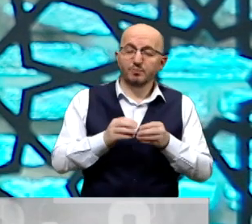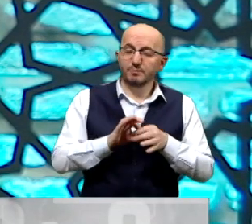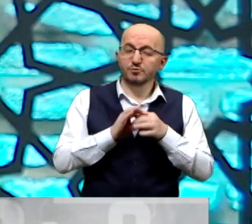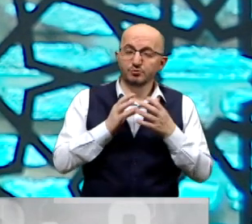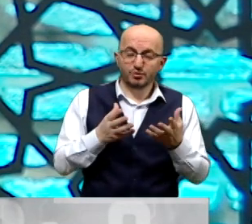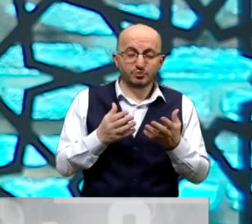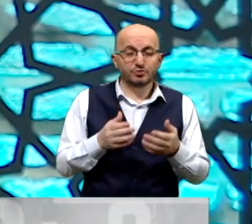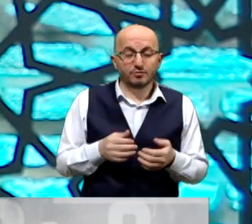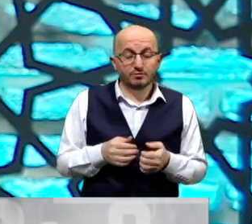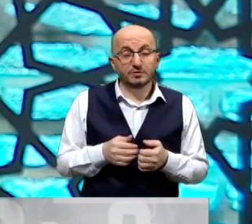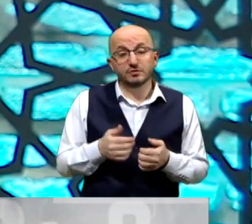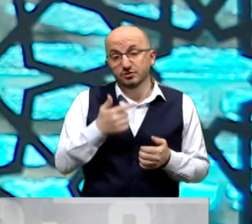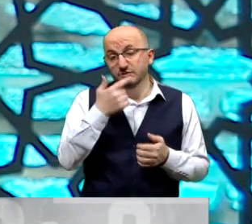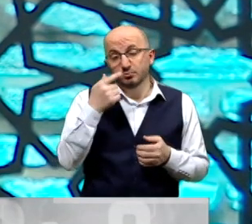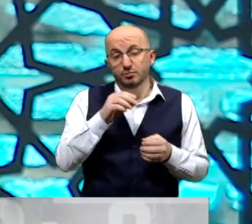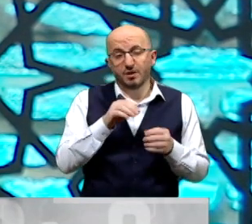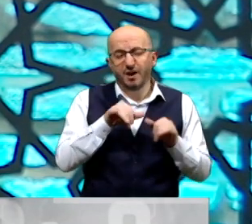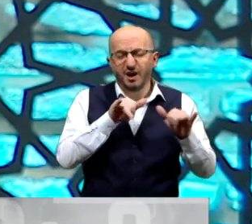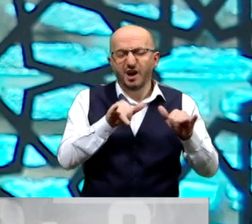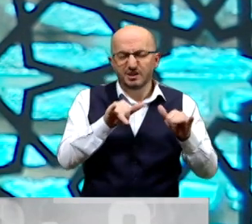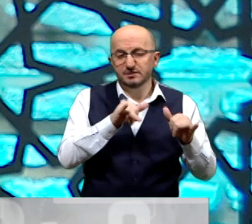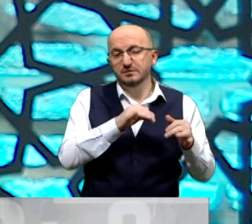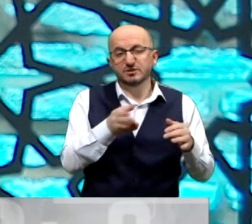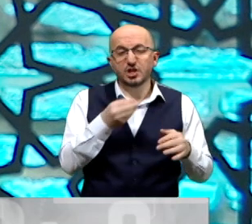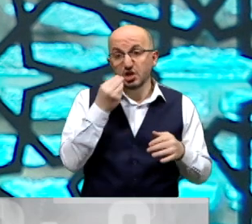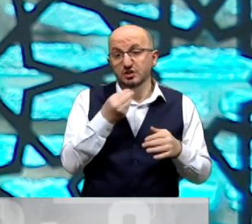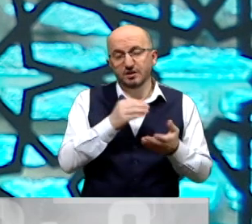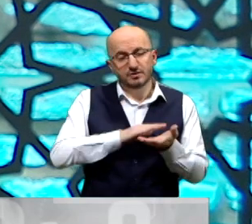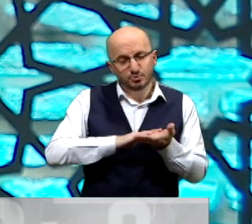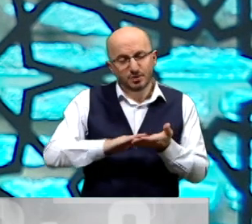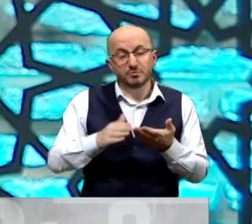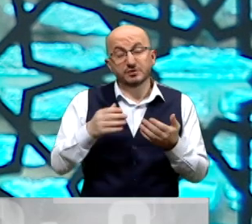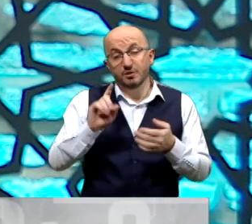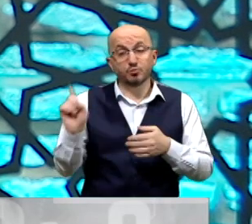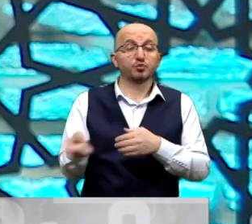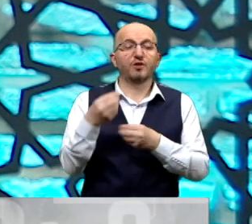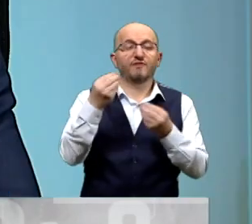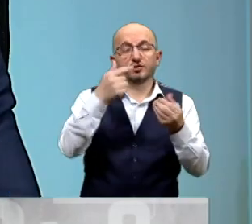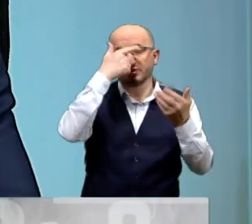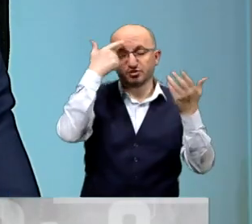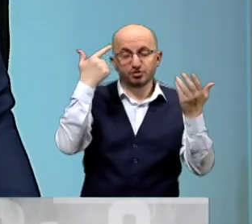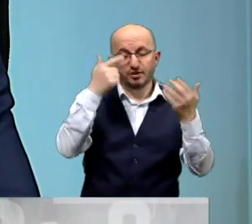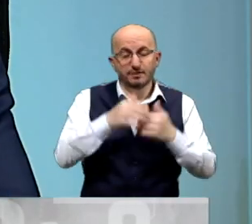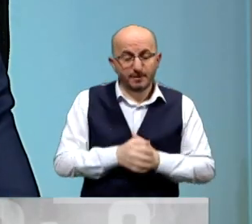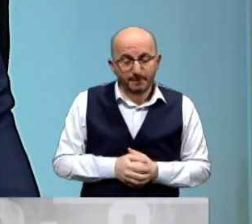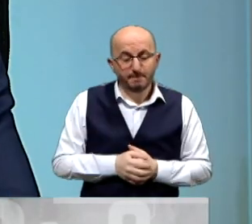Darısı sıkıntı içerisinde olan diğer yavru diye bizim müjdeleyecek inşallah